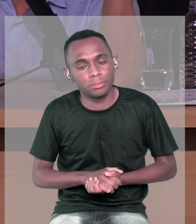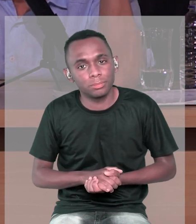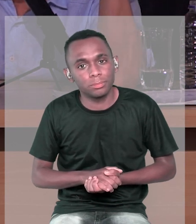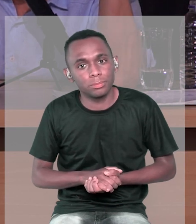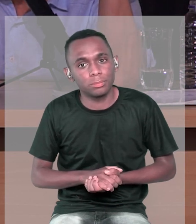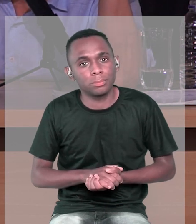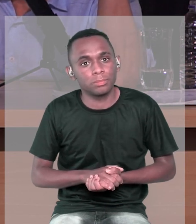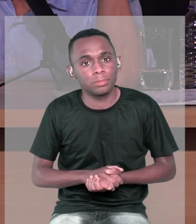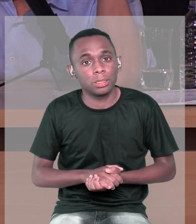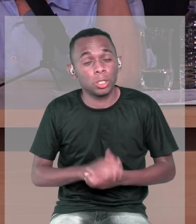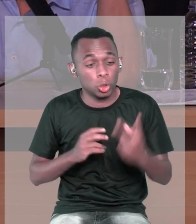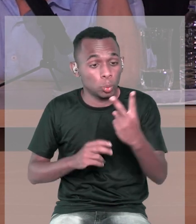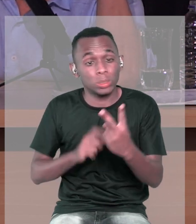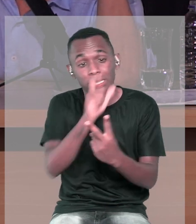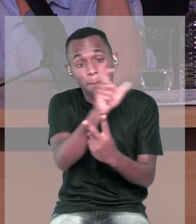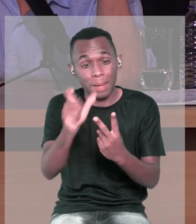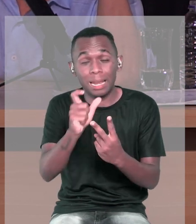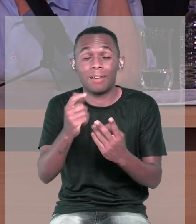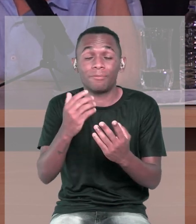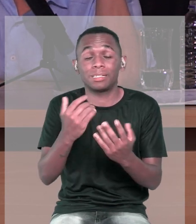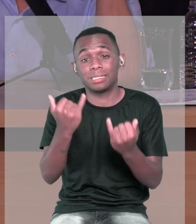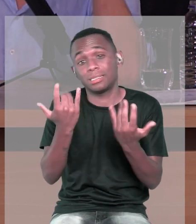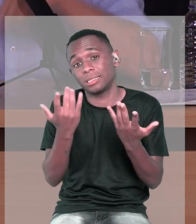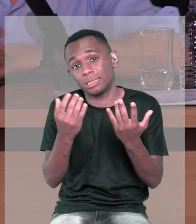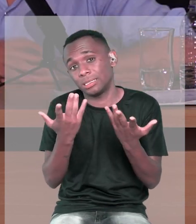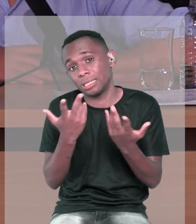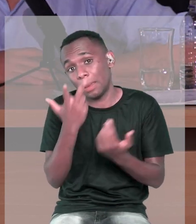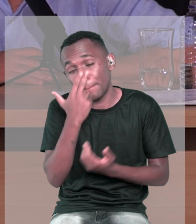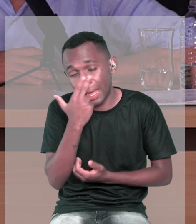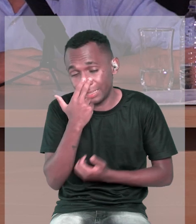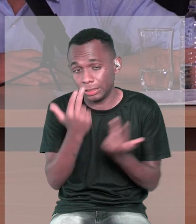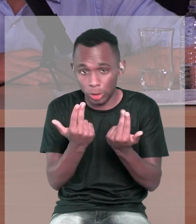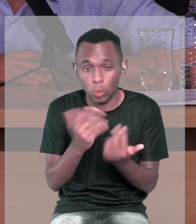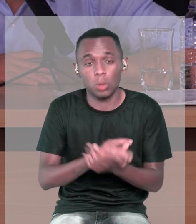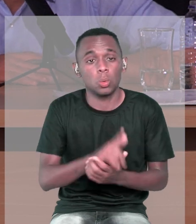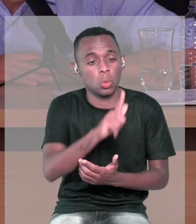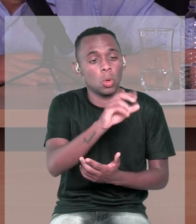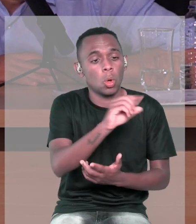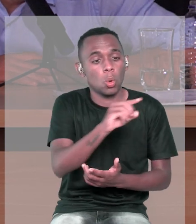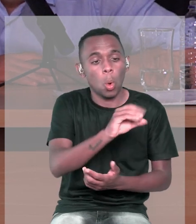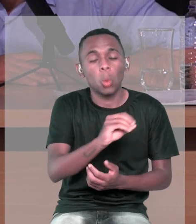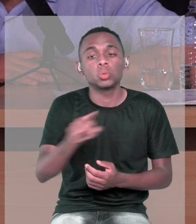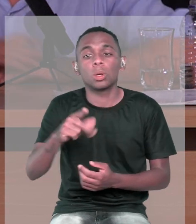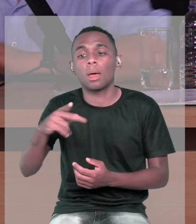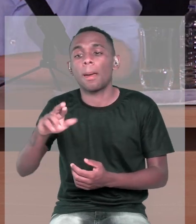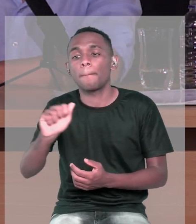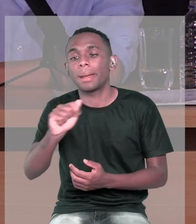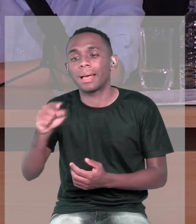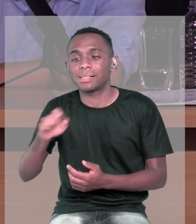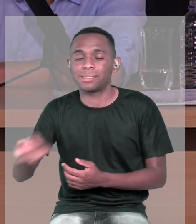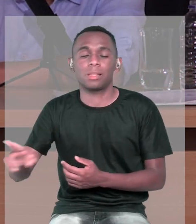que é o gozo e o prazer. Então, por força de se apropriar do gozo, esqueceu-se do prazer. Ce que j'appelle